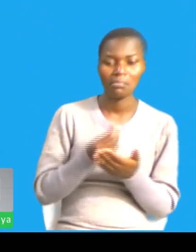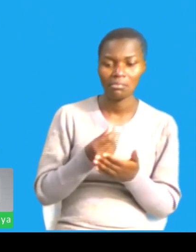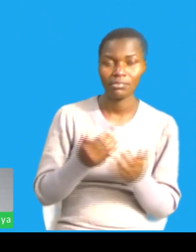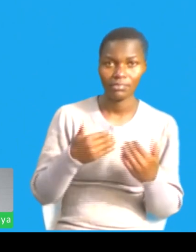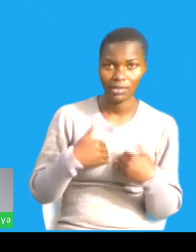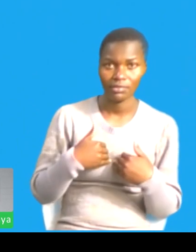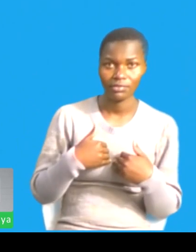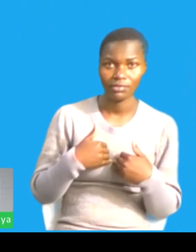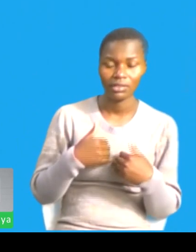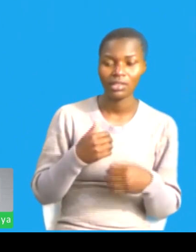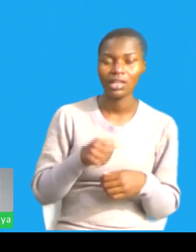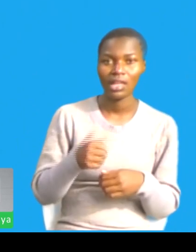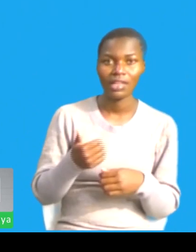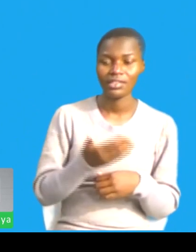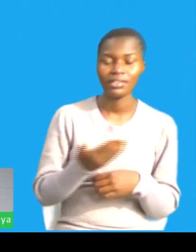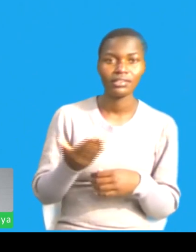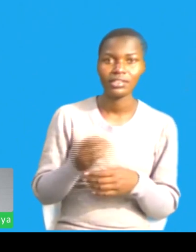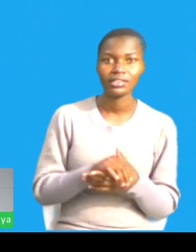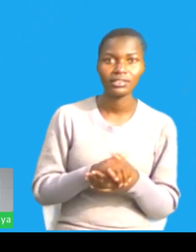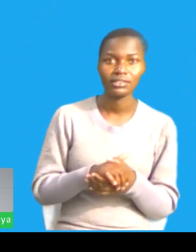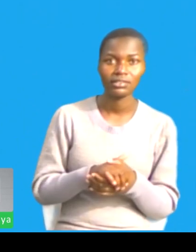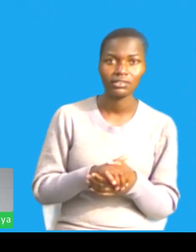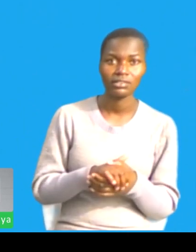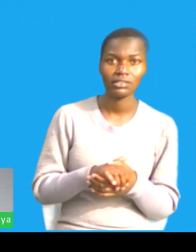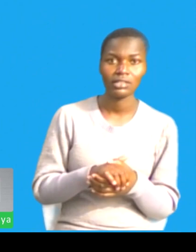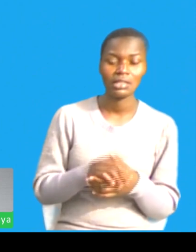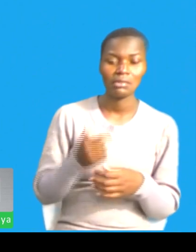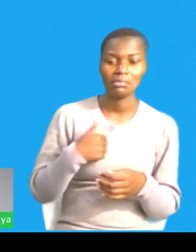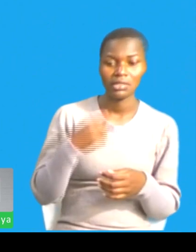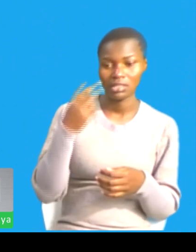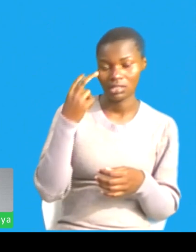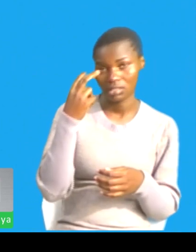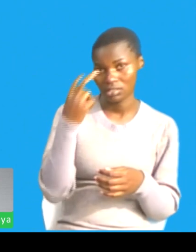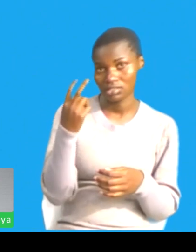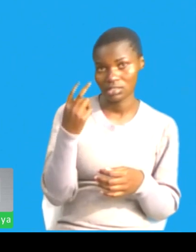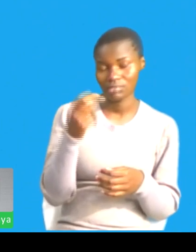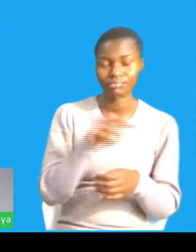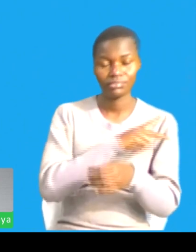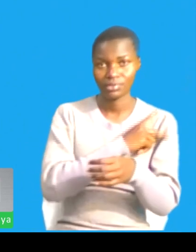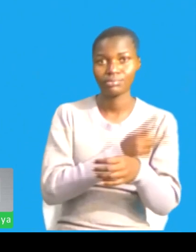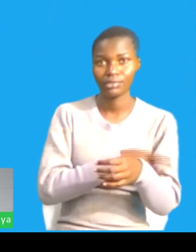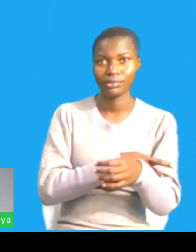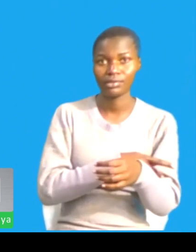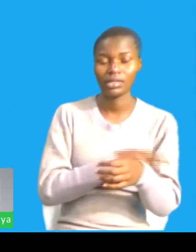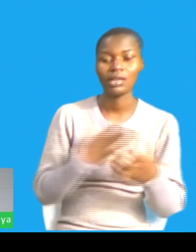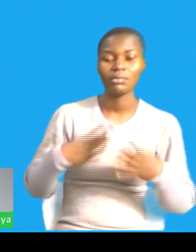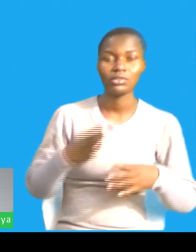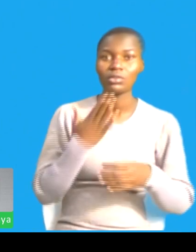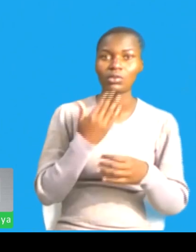then inakuwa na mambo ingine. So mimi naona ni kama it's just power. Mtu anataka awe na pesa mingi ndio aonyeshe yako na